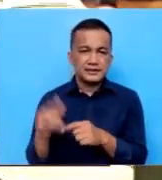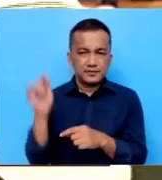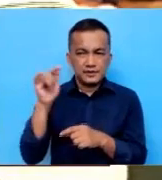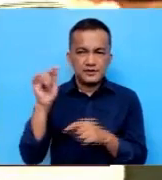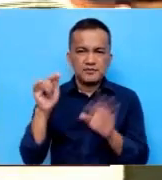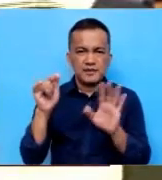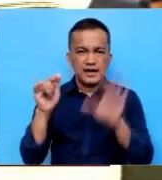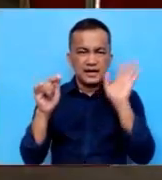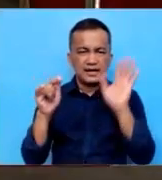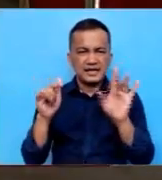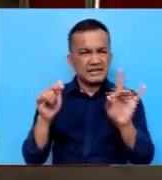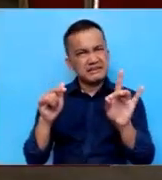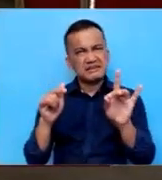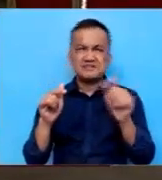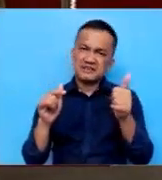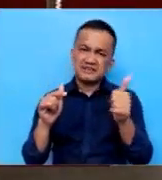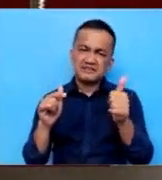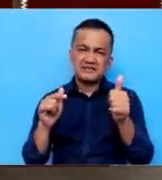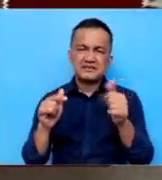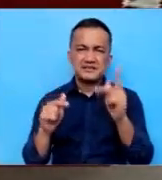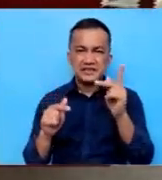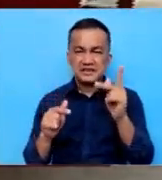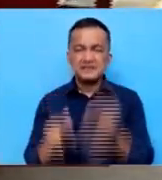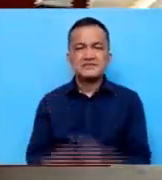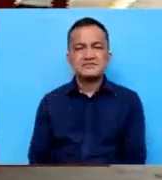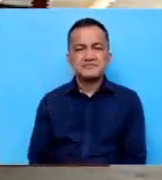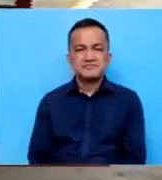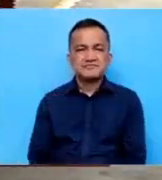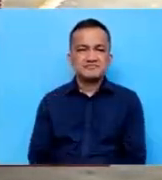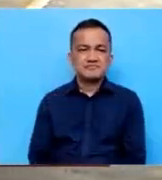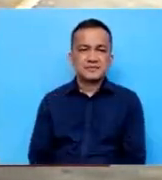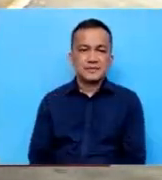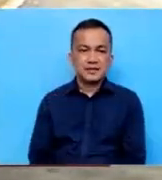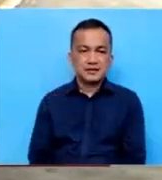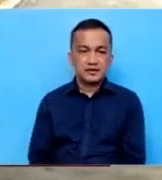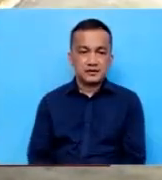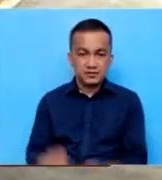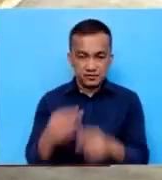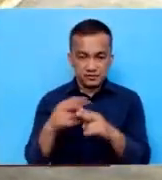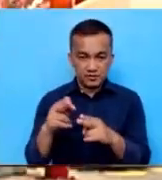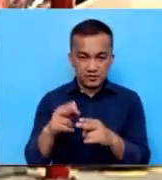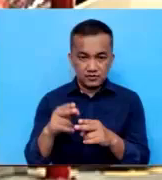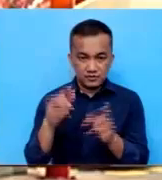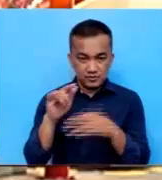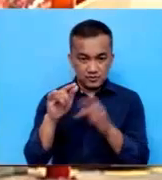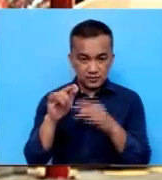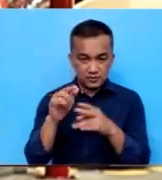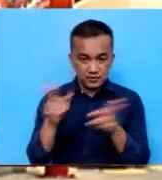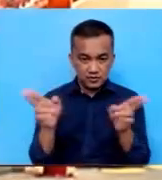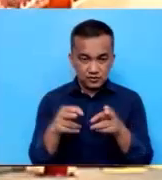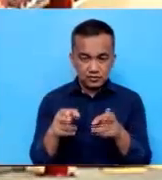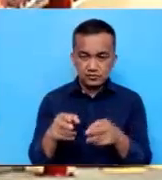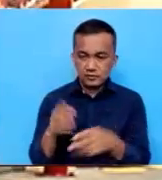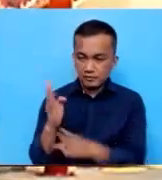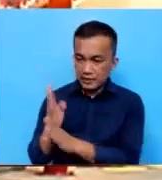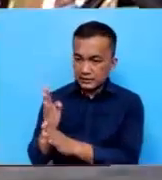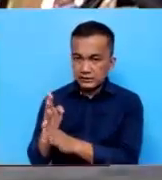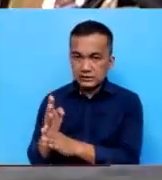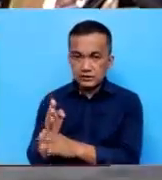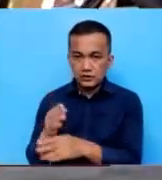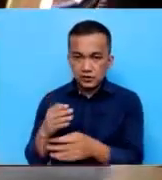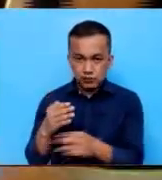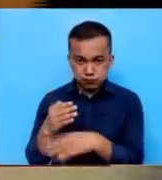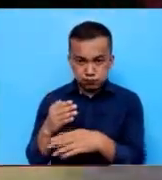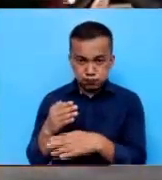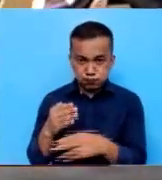8K, ganun, 10K. Yun nga lang ang ilang oras lang sa ng biyahe kung sa eroplano. Tatagal ng 3 araw dito.